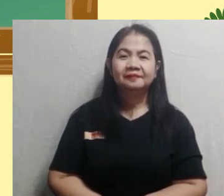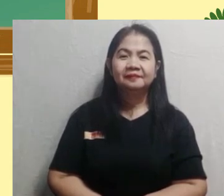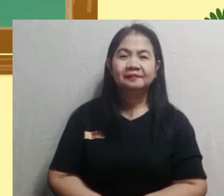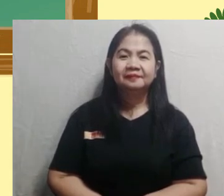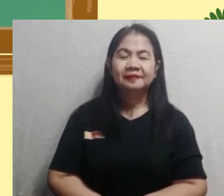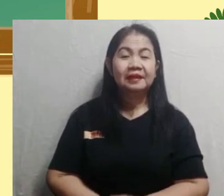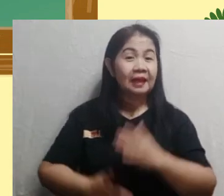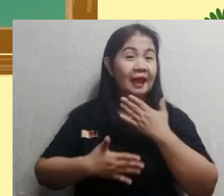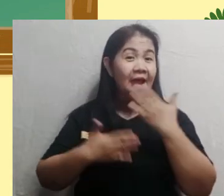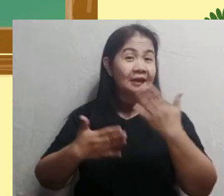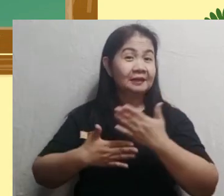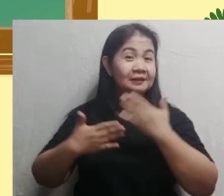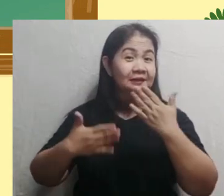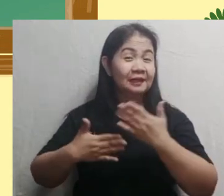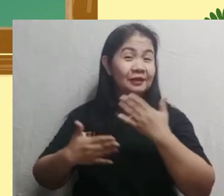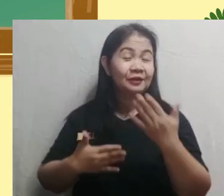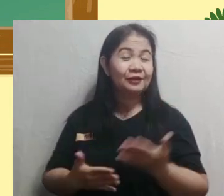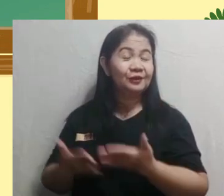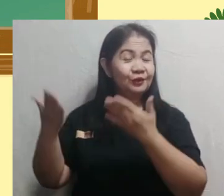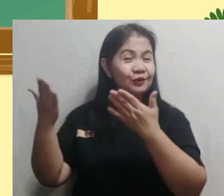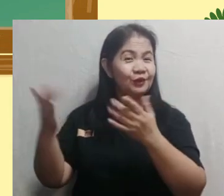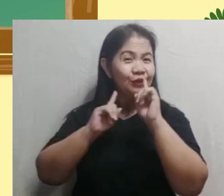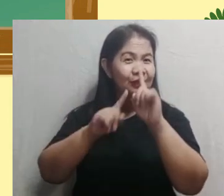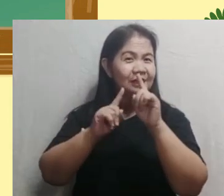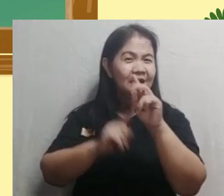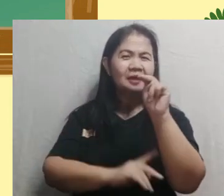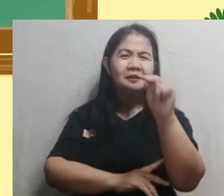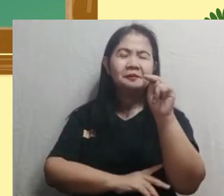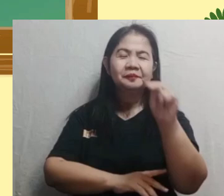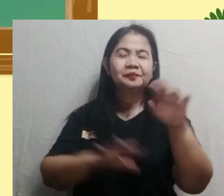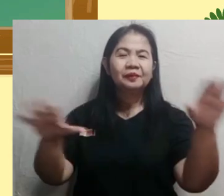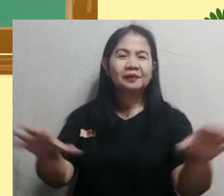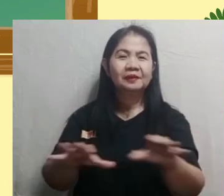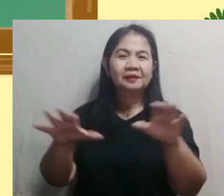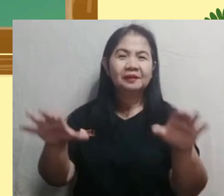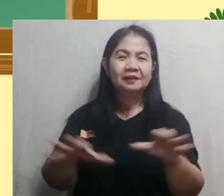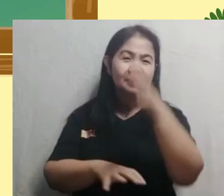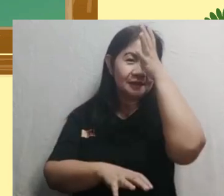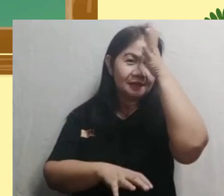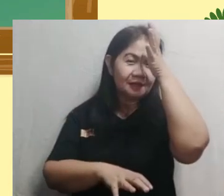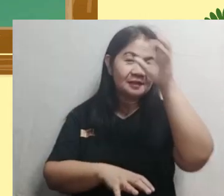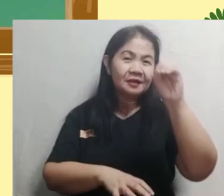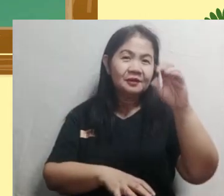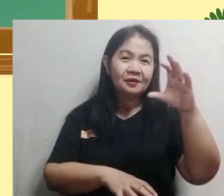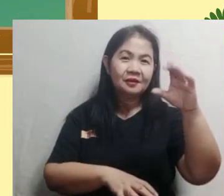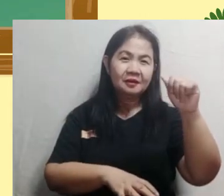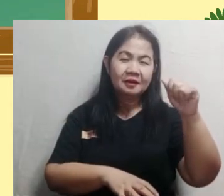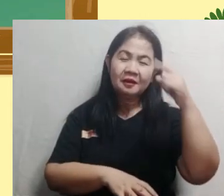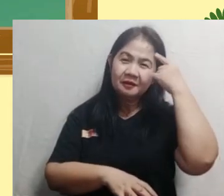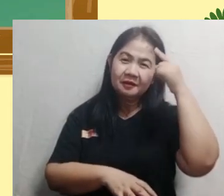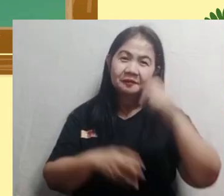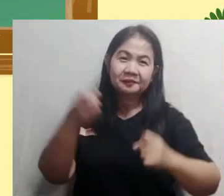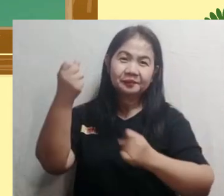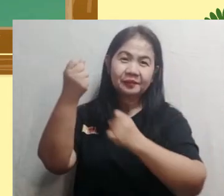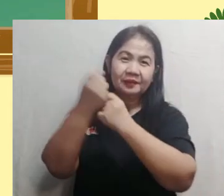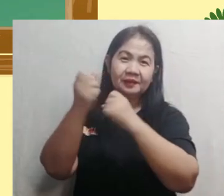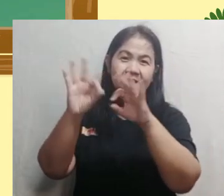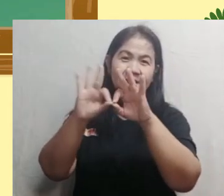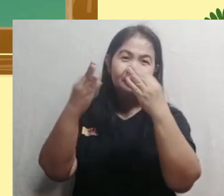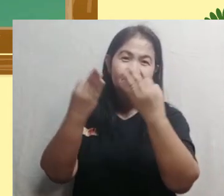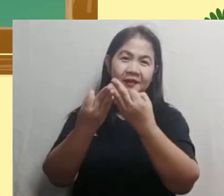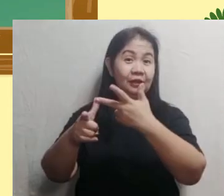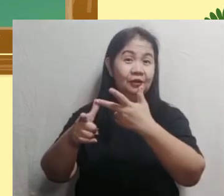Nagagalak ako sa iyong sagot. Kailangan magtrabaho ni Tatay Oka para masuportahan ang kanyang pamilya.